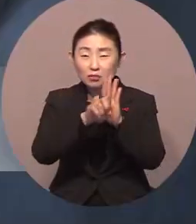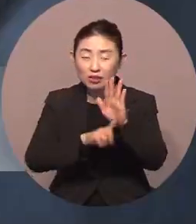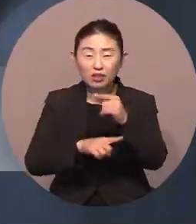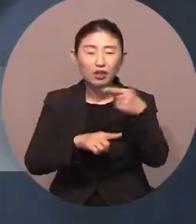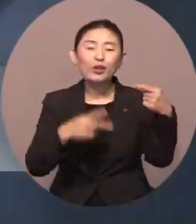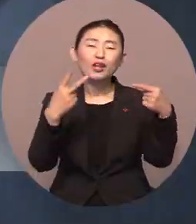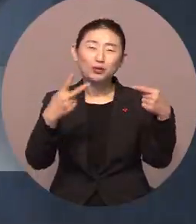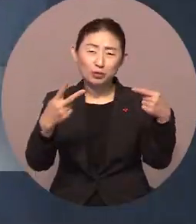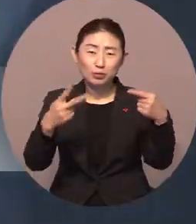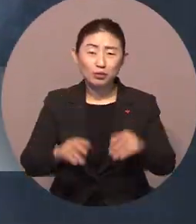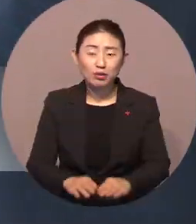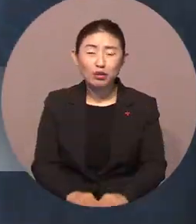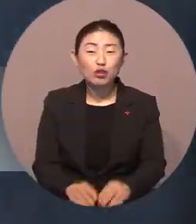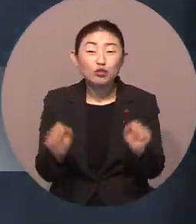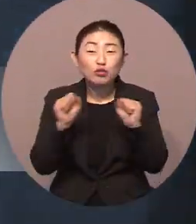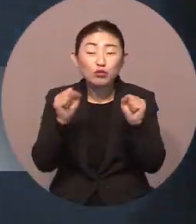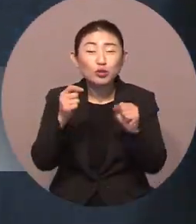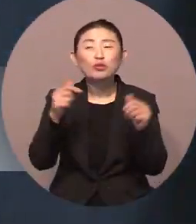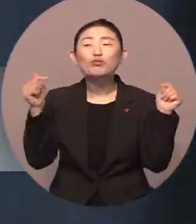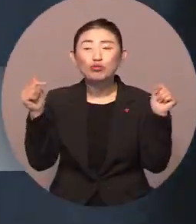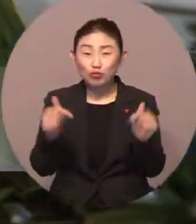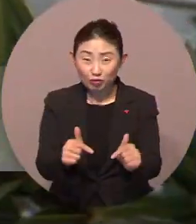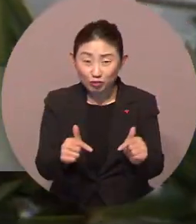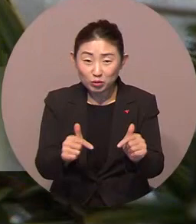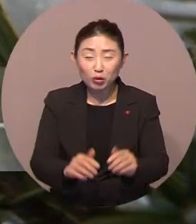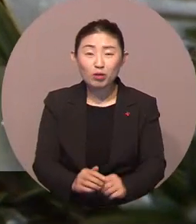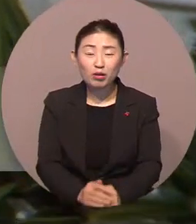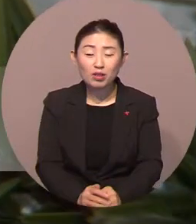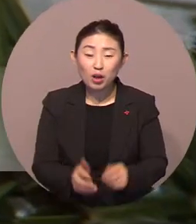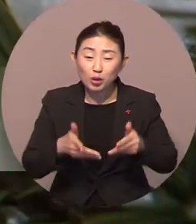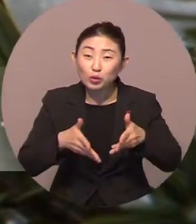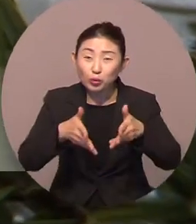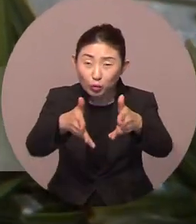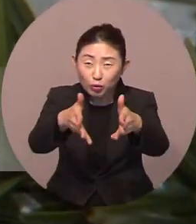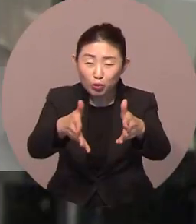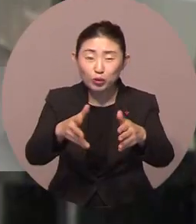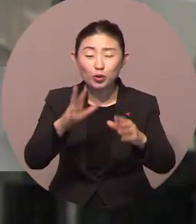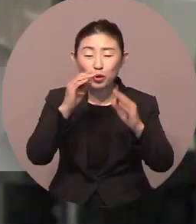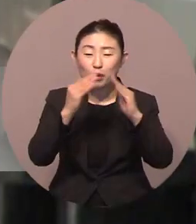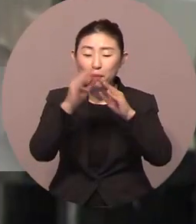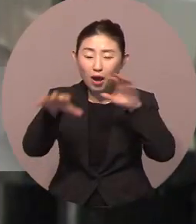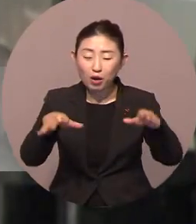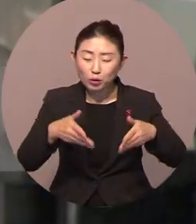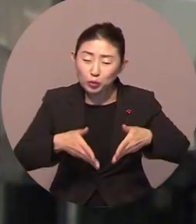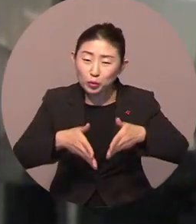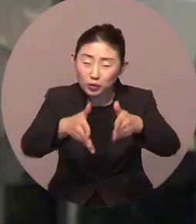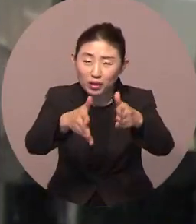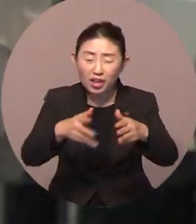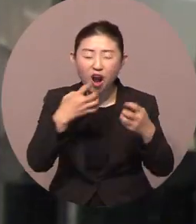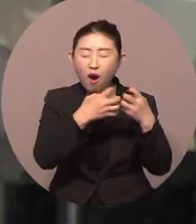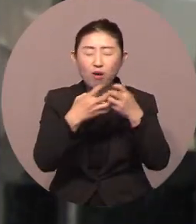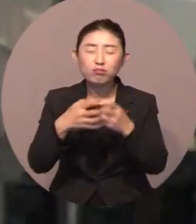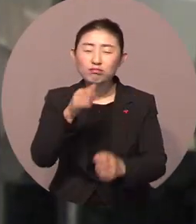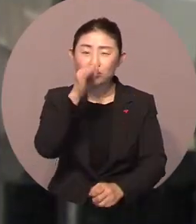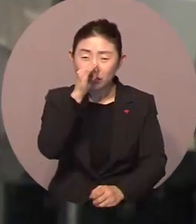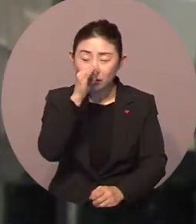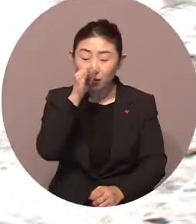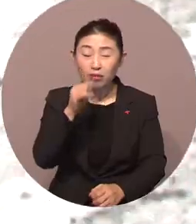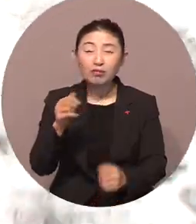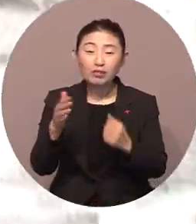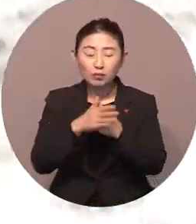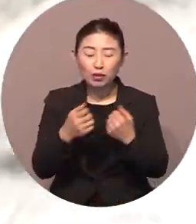2도 안팎을 보이며 추위는 잦아들겠지만 이면도로나 골목길 등에는 녹았던 눈이 밤사이 얼어